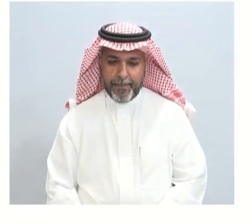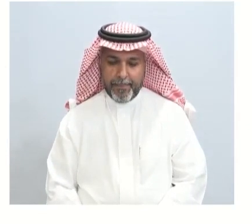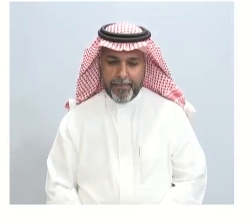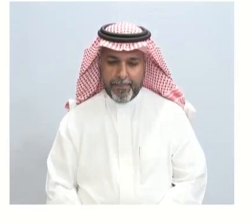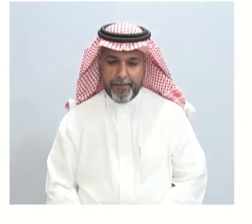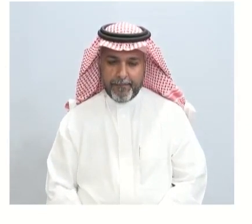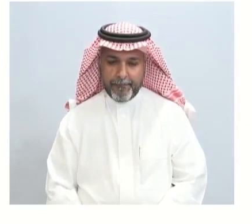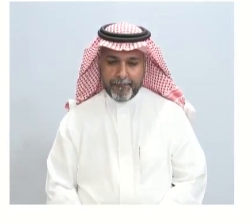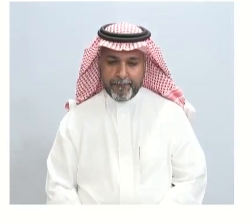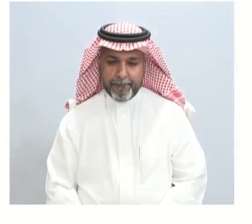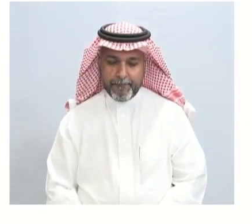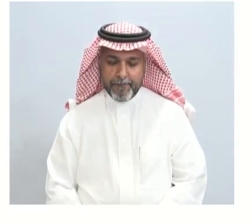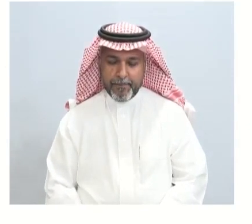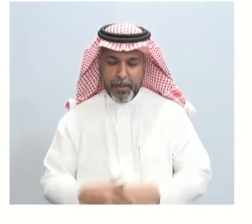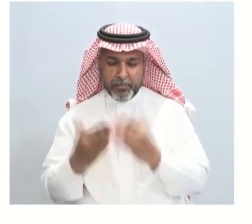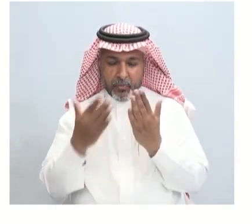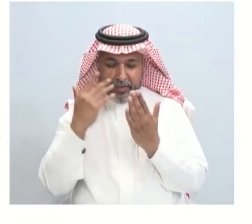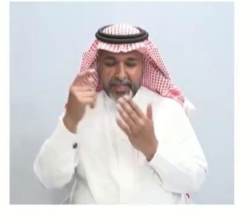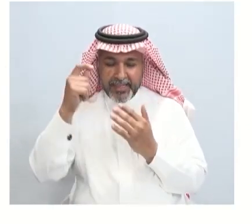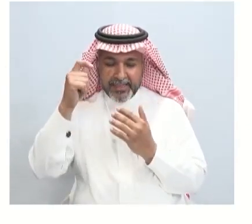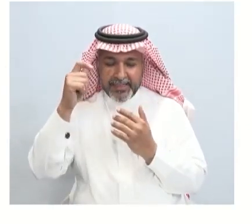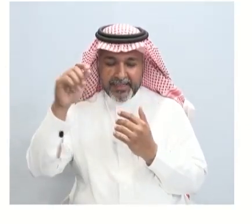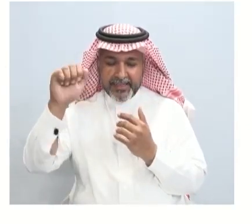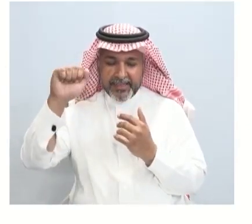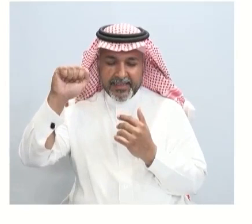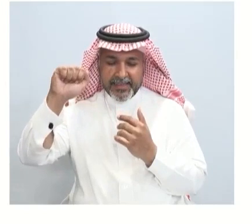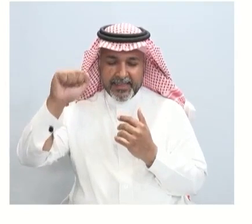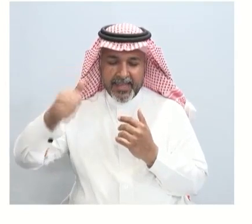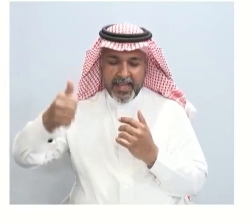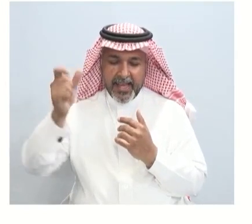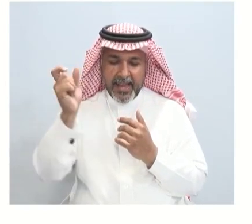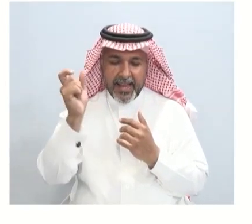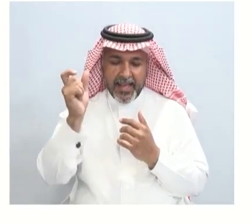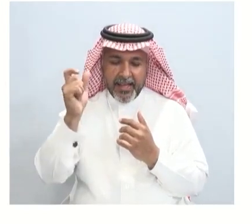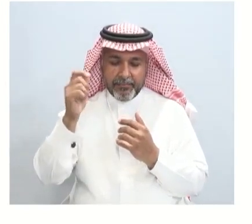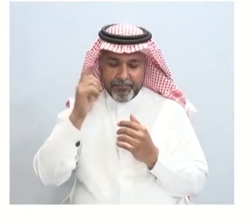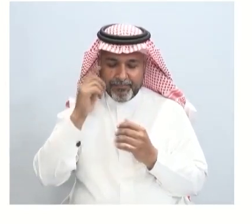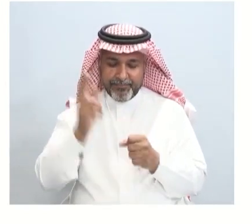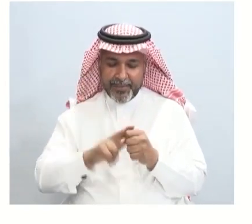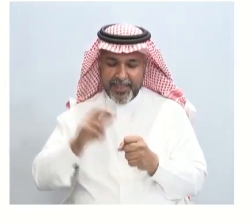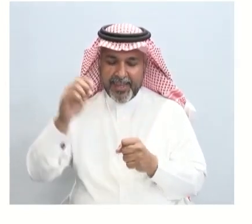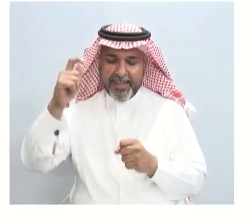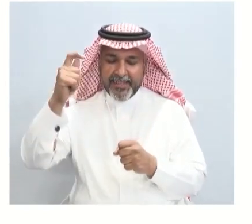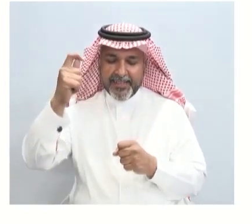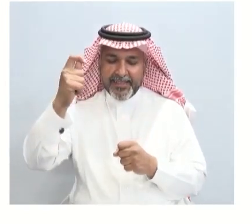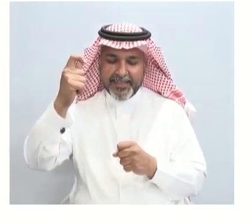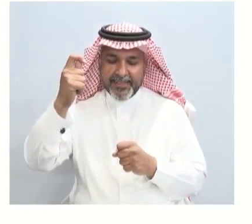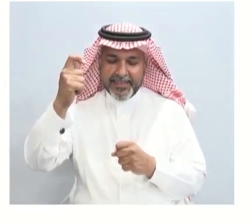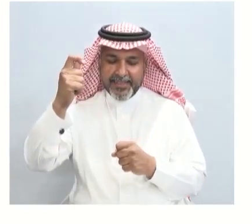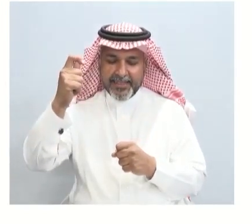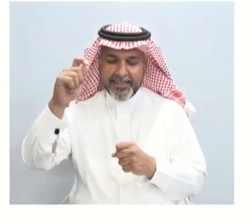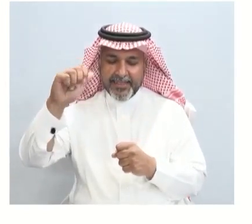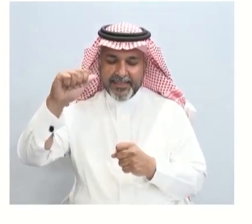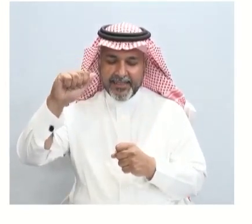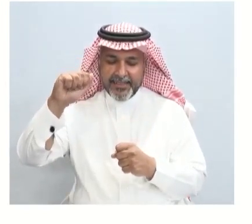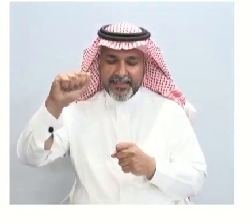وكوت ما جابلي ما قاللك اوجد الساعه لان الساعه هنا كلها حتكون غير معرفه اذا هنا الساعه غير معرفه